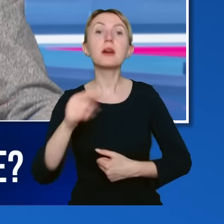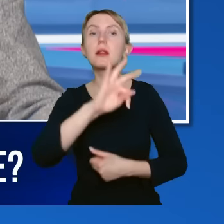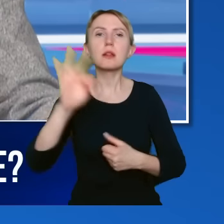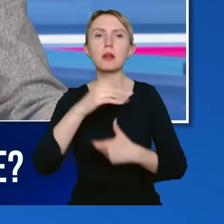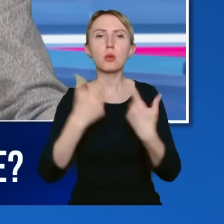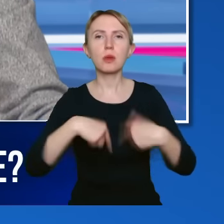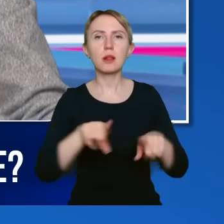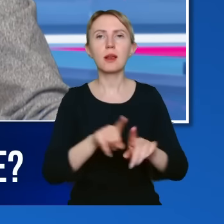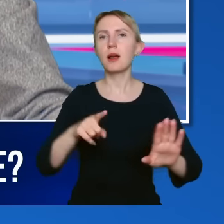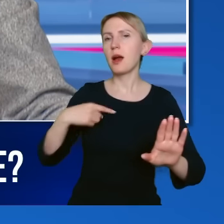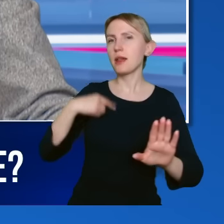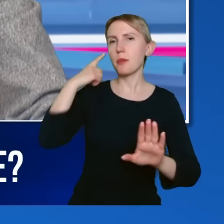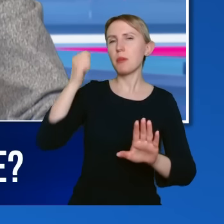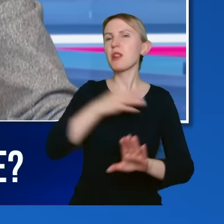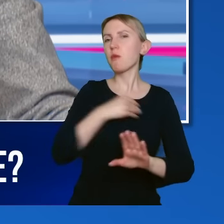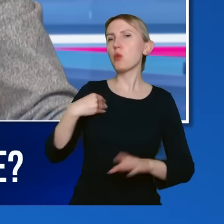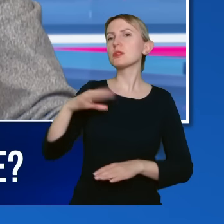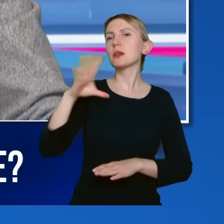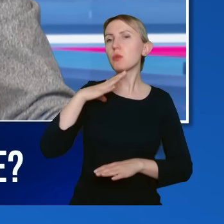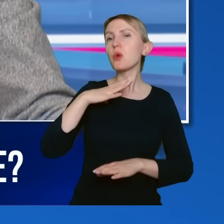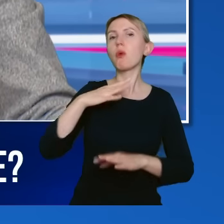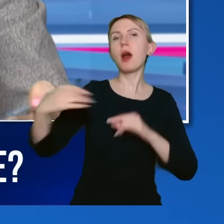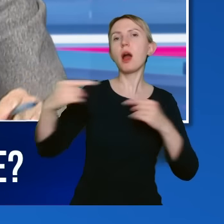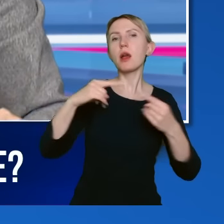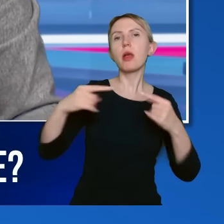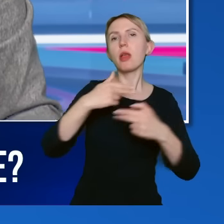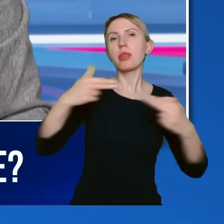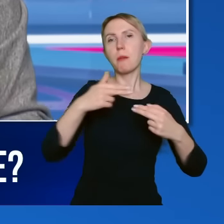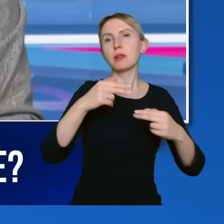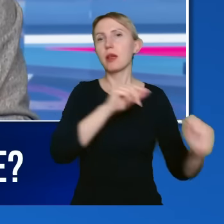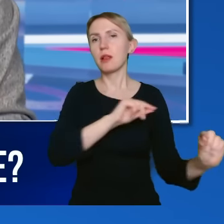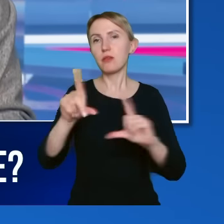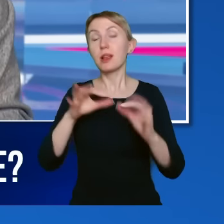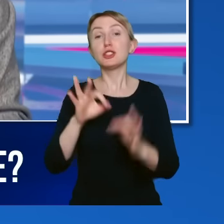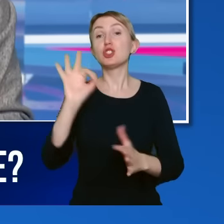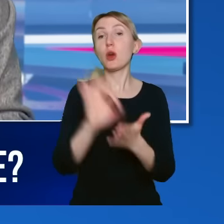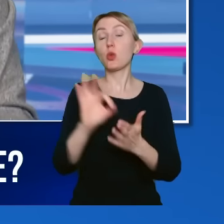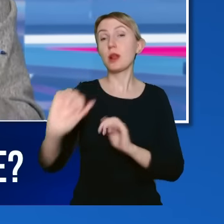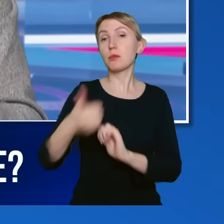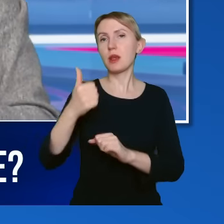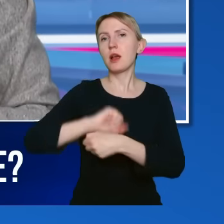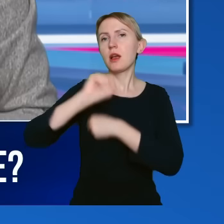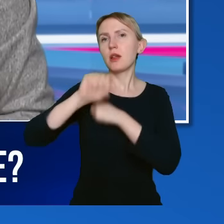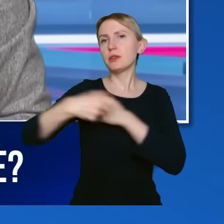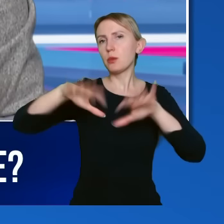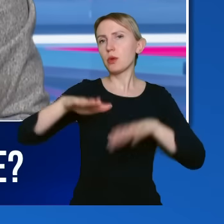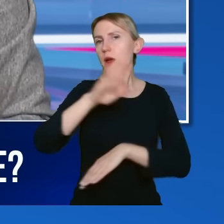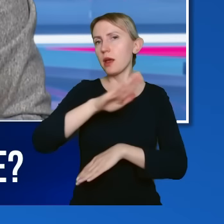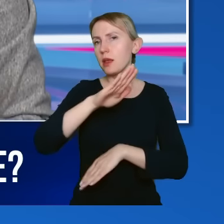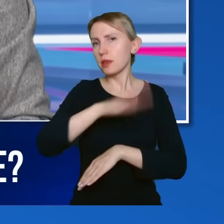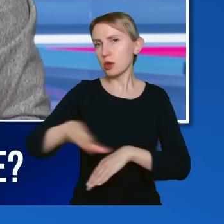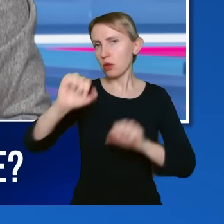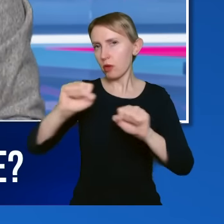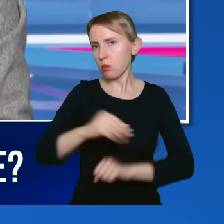Ja pamiętam, jak była w Polsce debata na temat inflacji, dzisiaj akurat pierwsza wiceprezes Narodowego Banku Polskiego też